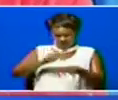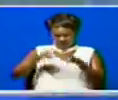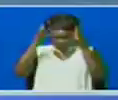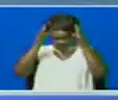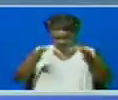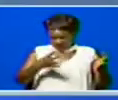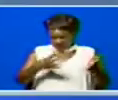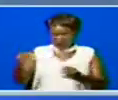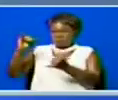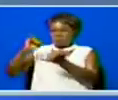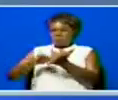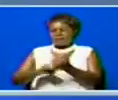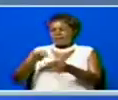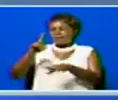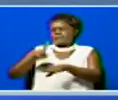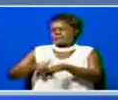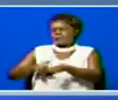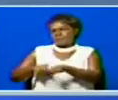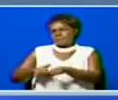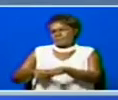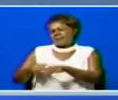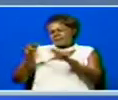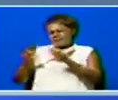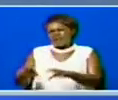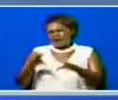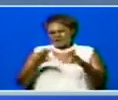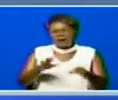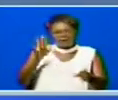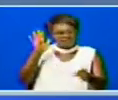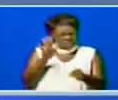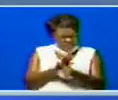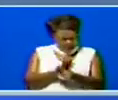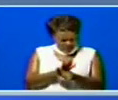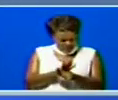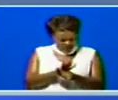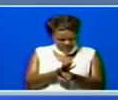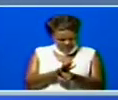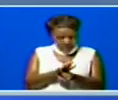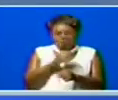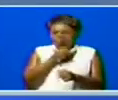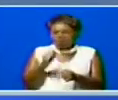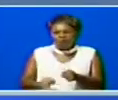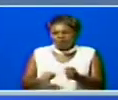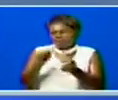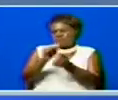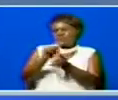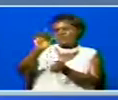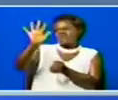utoroke uende ukaolewe. Sasa wakati ilifikia mateso imekuwa mingi sana. Nilikuwa na miaka 15 by that